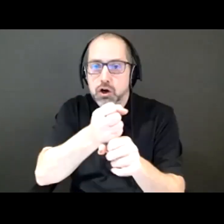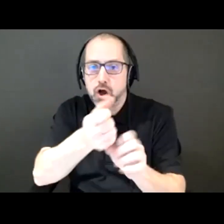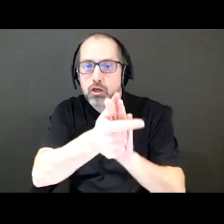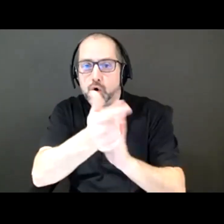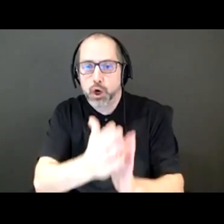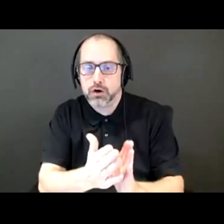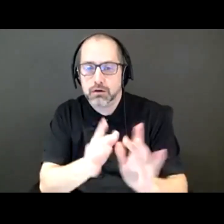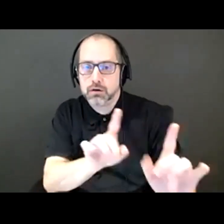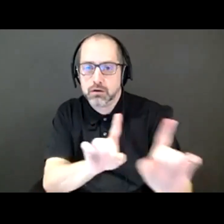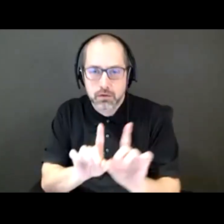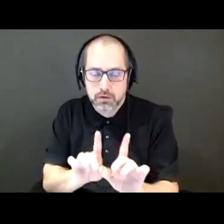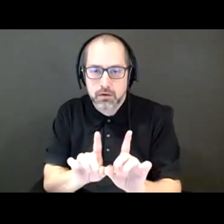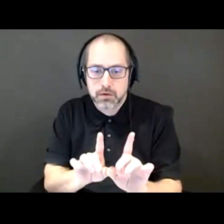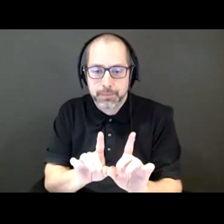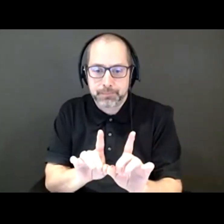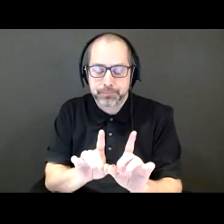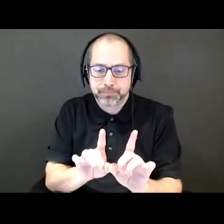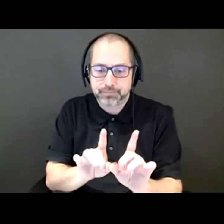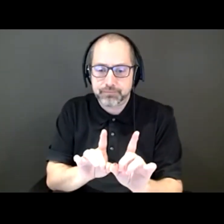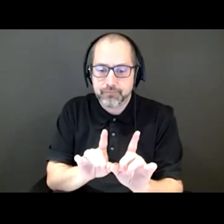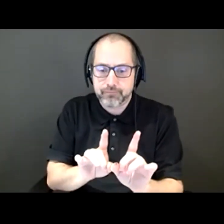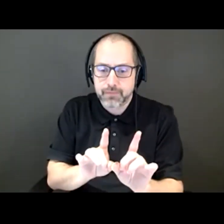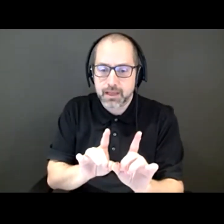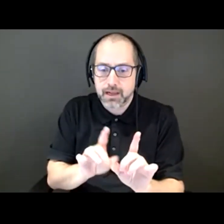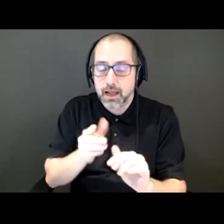moi ce qui m'a aidé ça a été d'obtenir un avocat